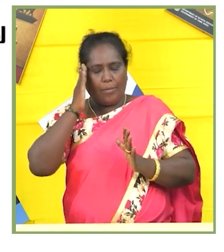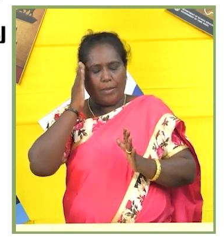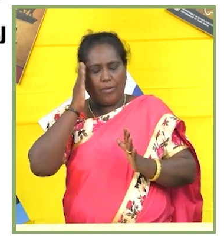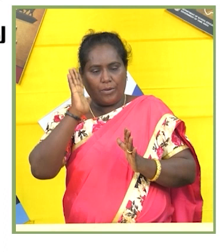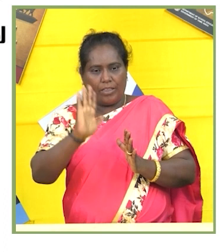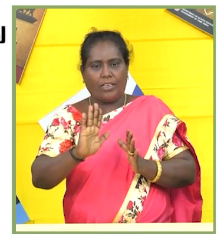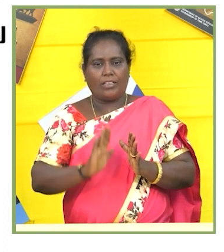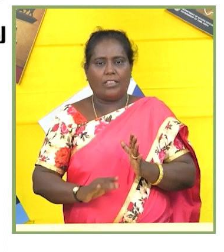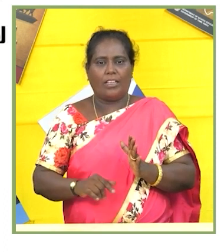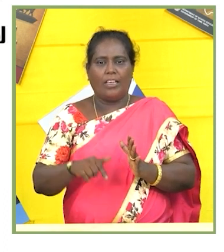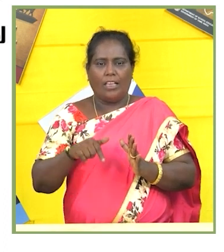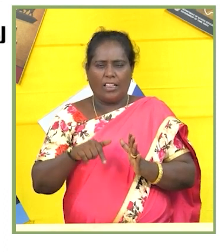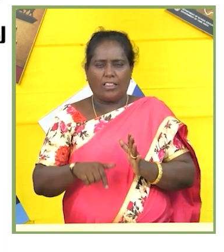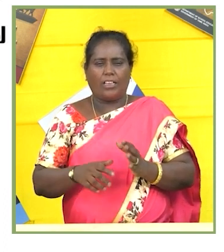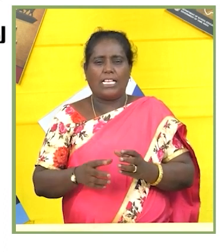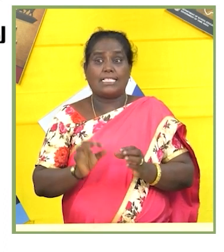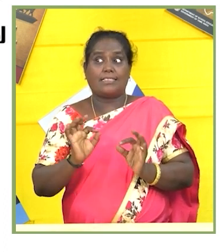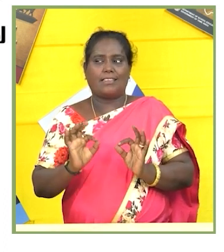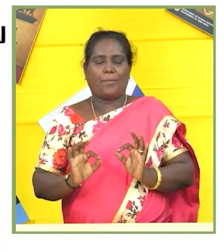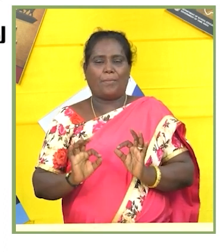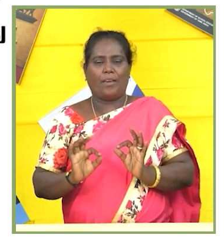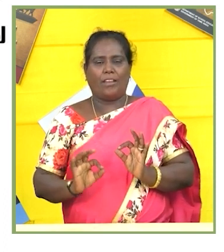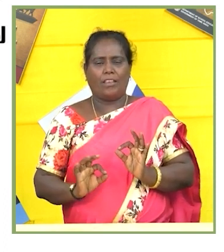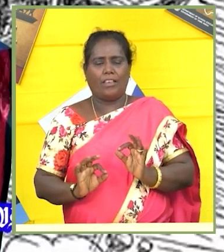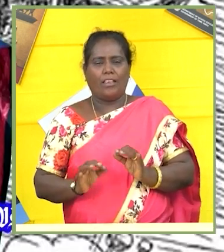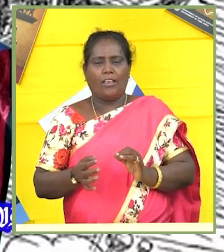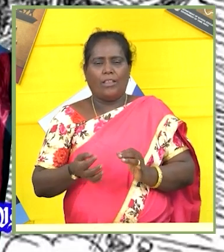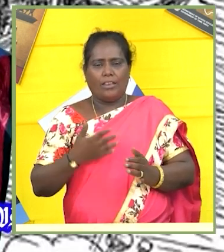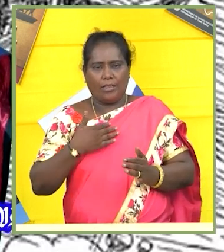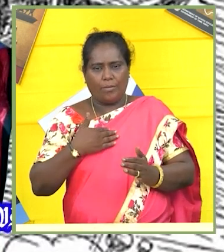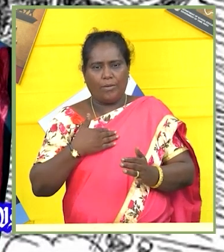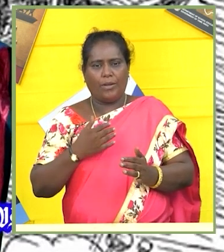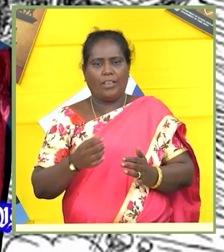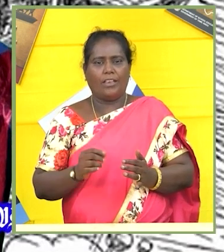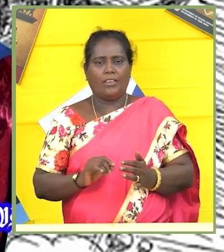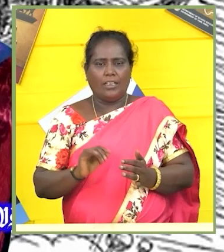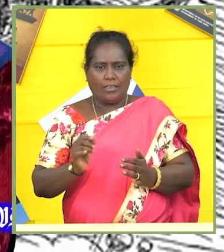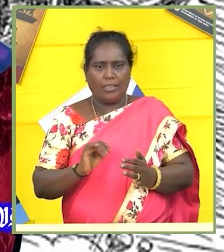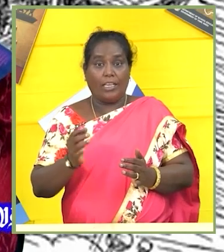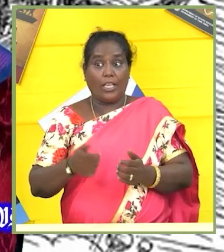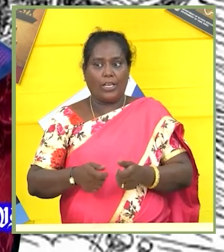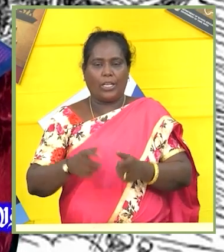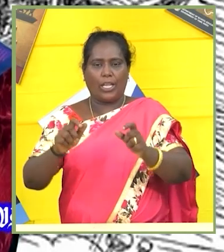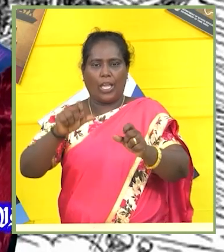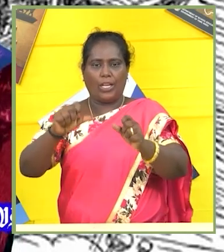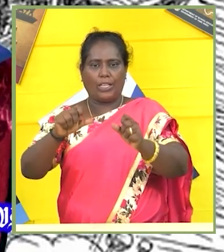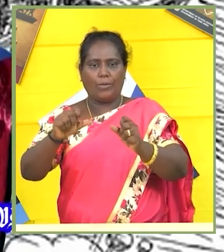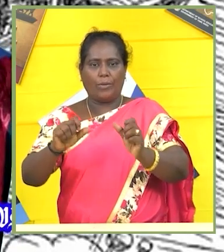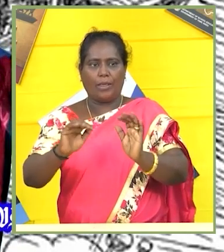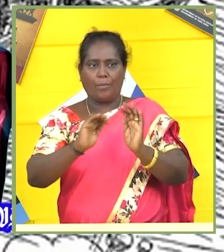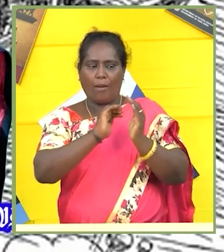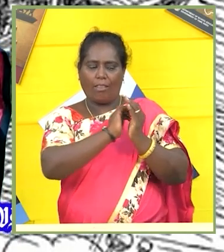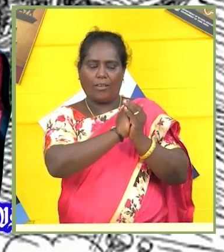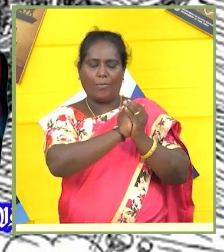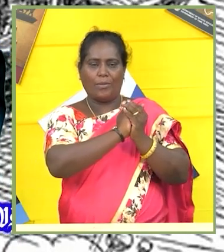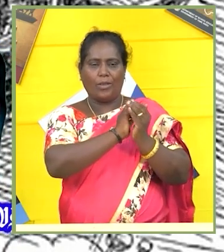அரவணைத்து அடக்குபவனே வீரன் என்பதை மெய்ப்பிக்கக்கூடியதாக இருக்குது. இத்தகைய சிறப்புமிக்க பன்னெடுங்காலமாக